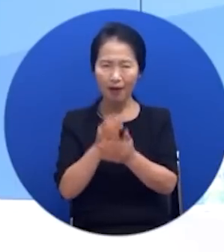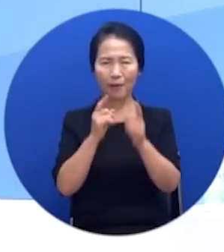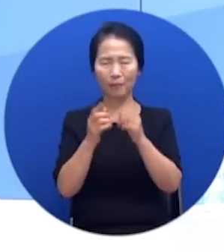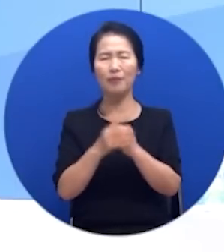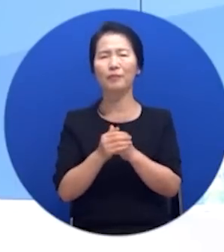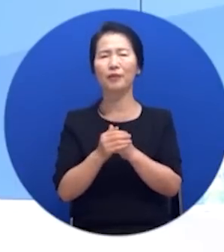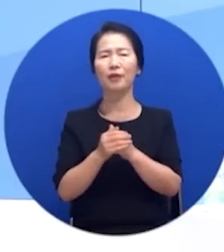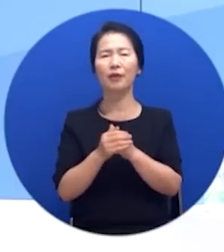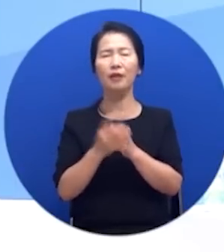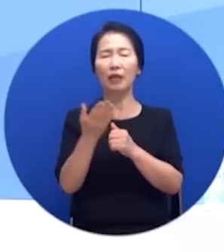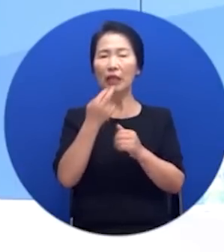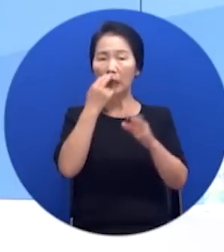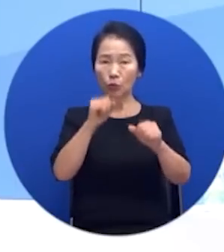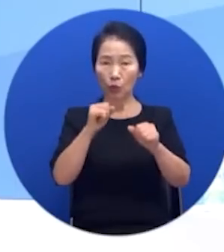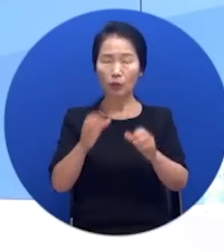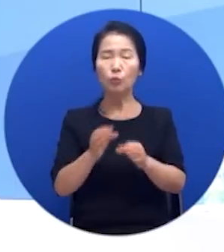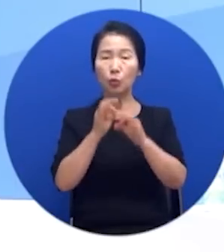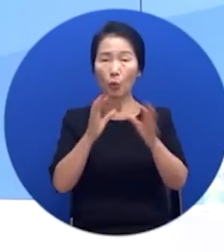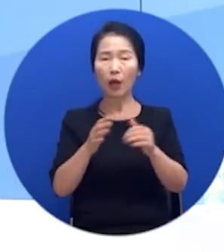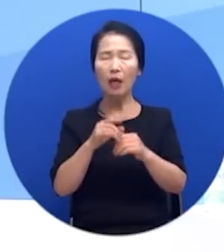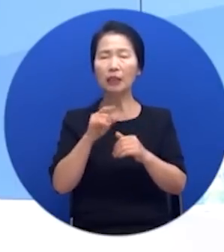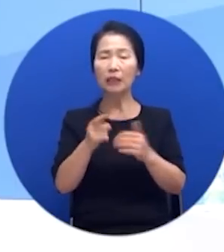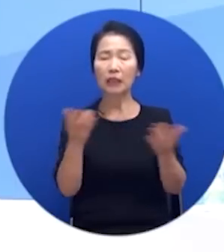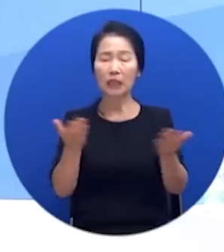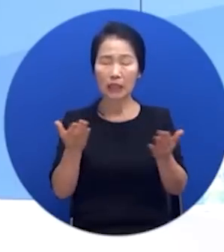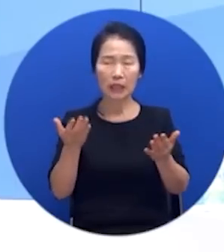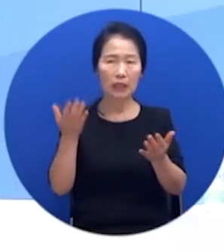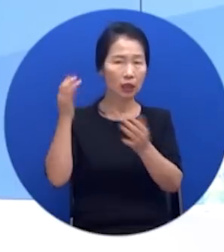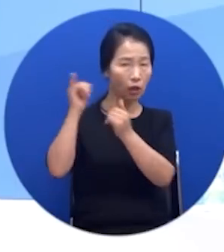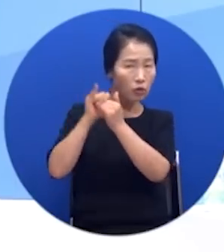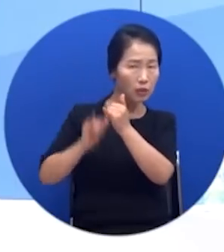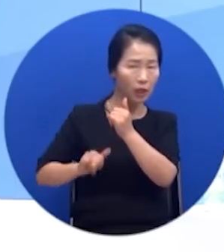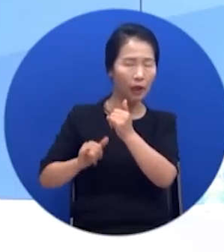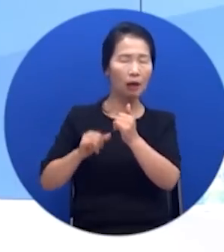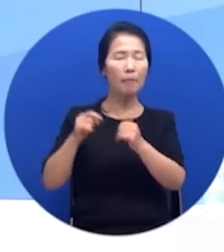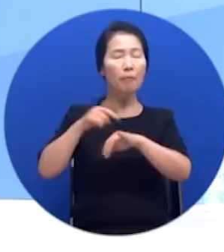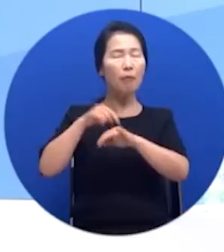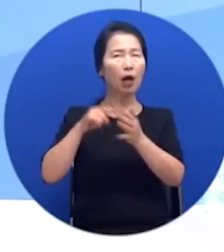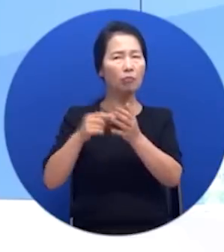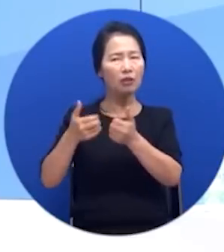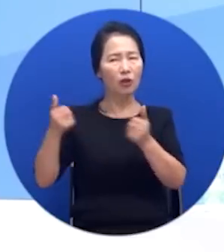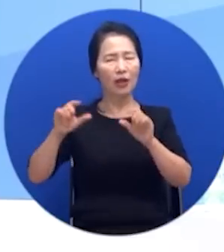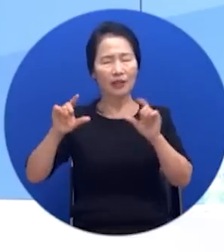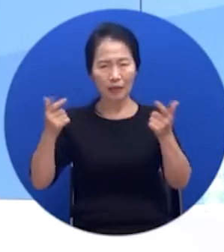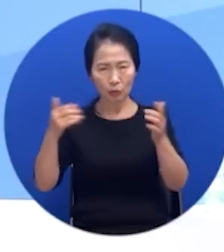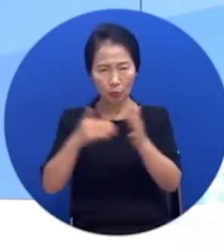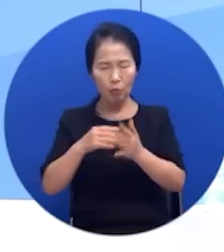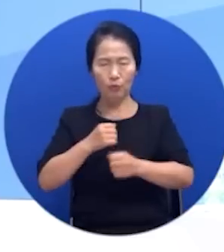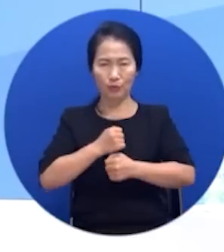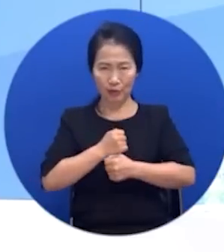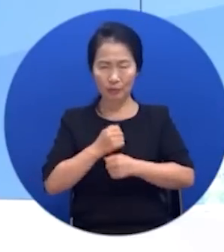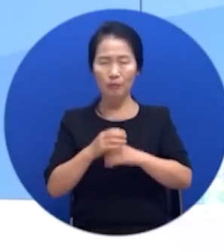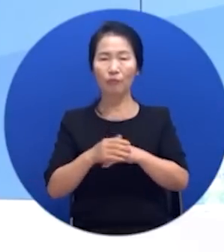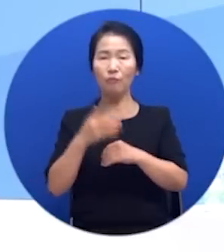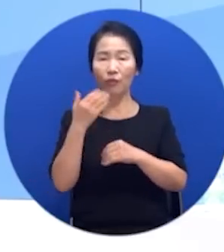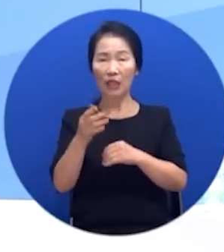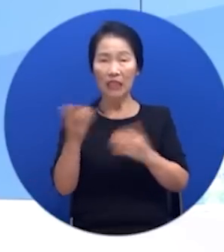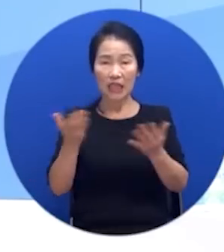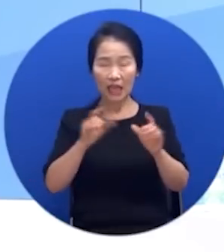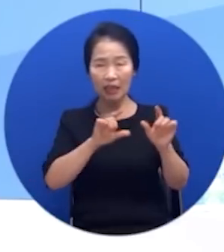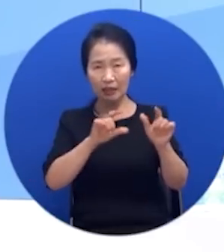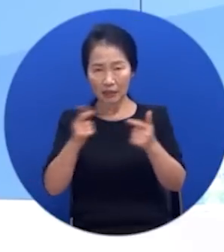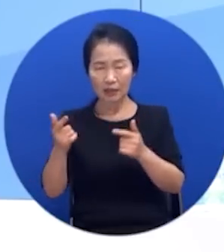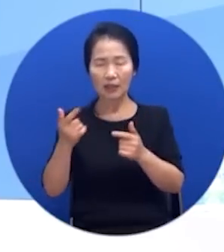내가 생존하는 날 동안 그 일들이 내 마음에서 떠나지 않도록 조심하라. 너는 그 일들을